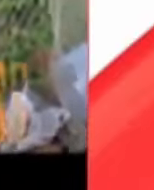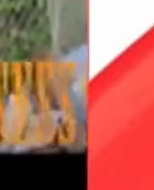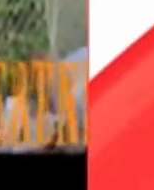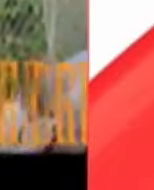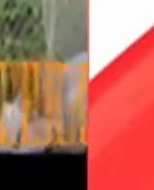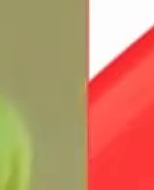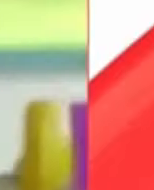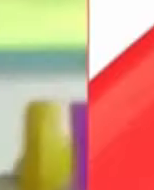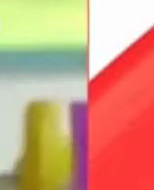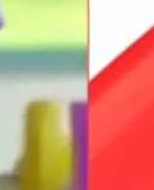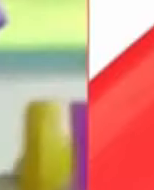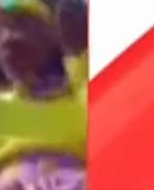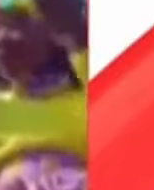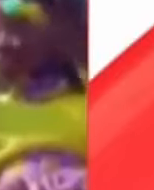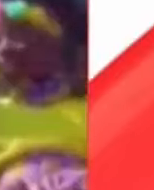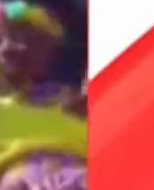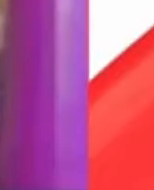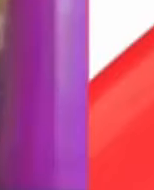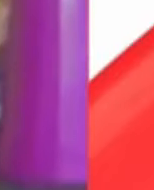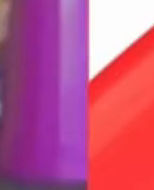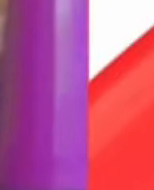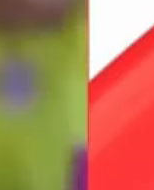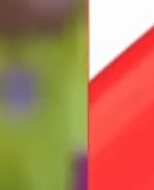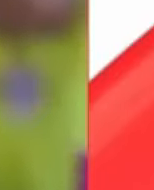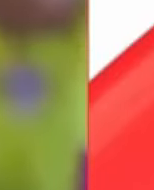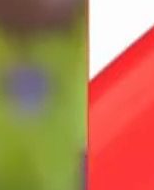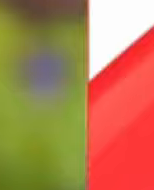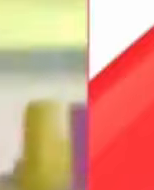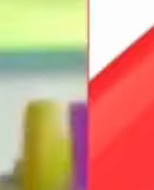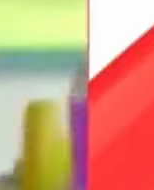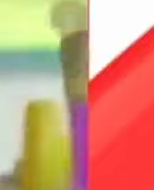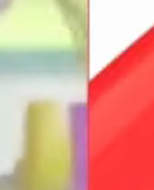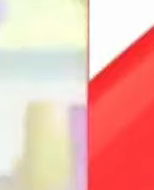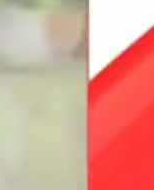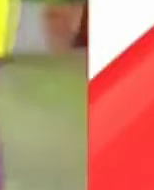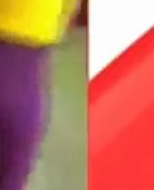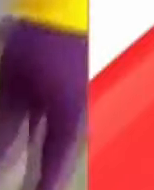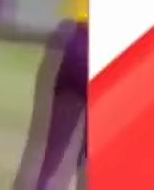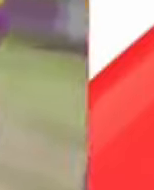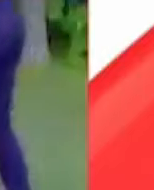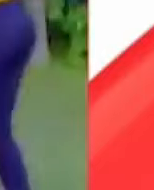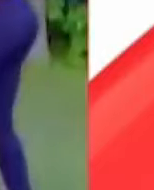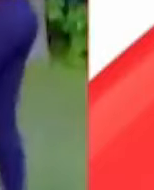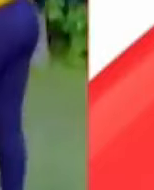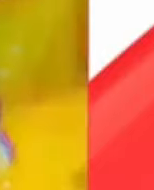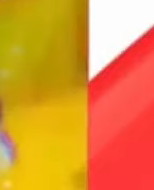the greatness. So orange pretty, taste it and love it. Prestige margarine.